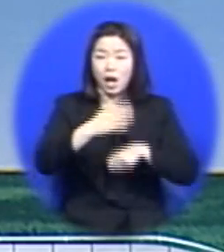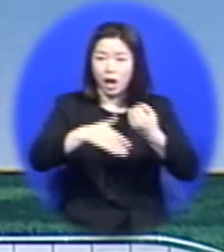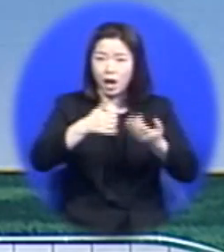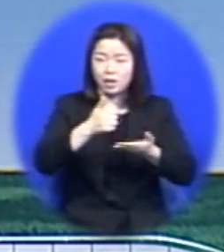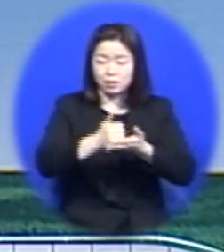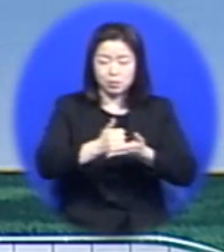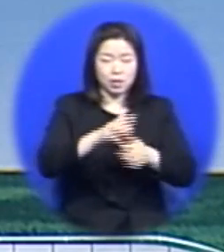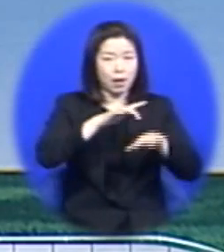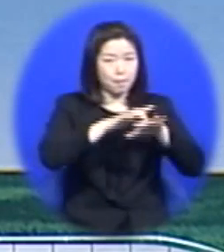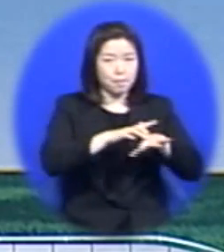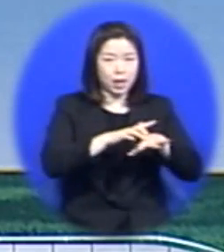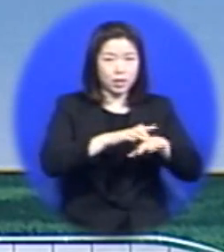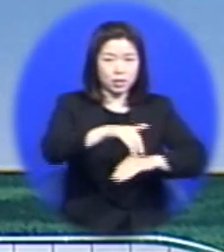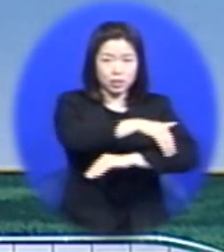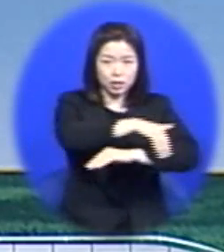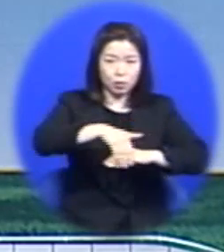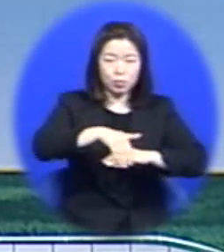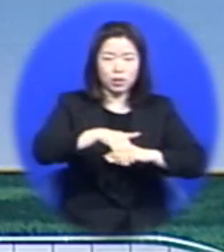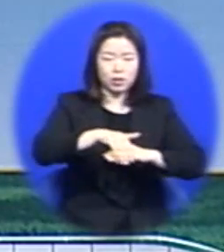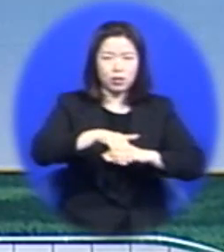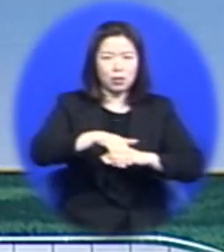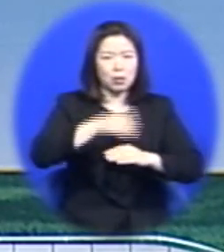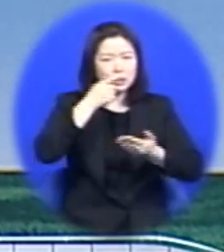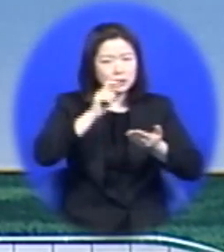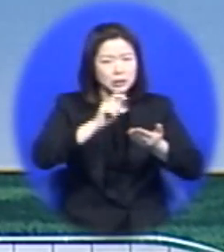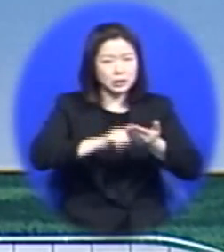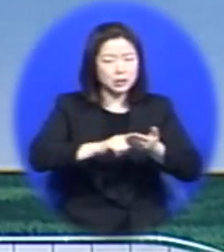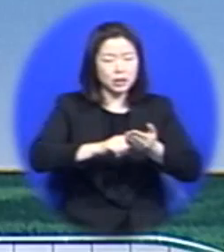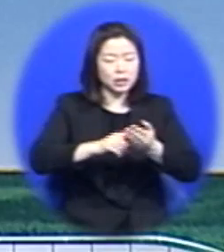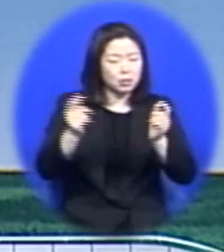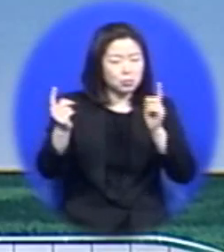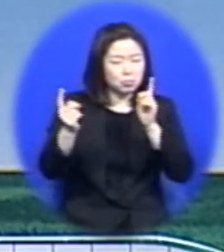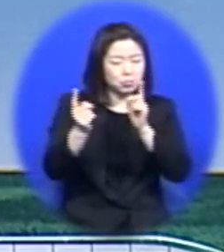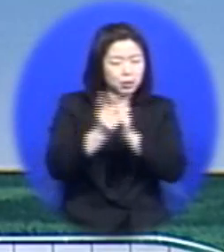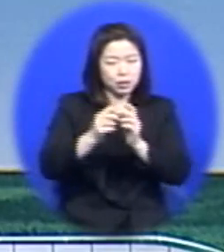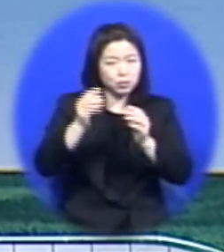하나님은 마귀의 괴계에 속절없이 당하시는 분이 아니십니다.